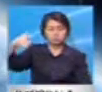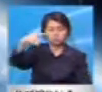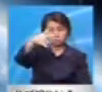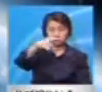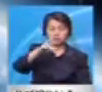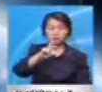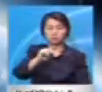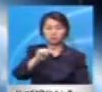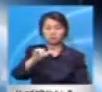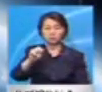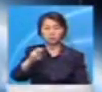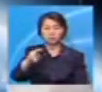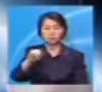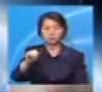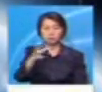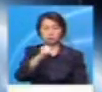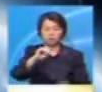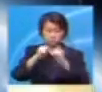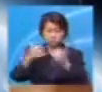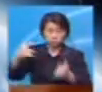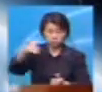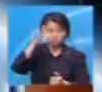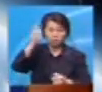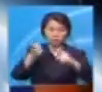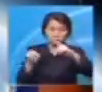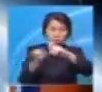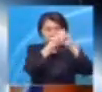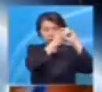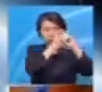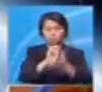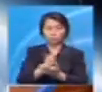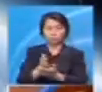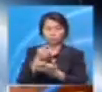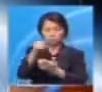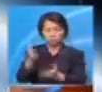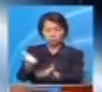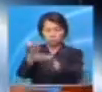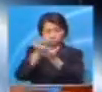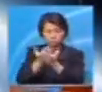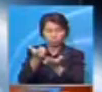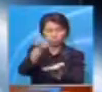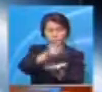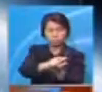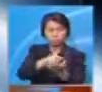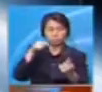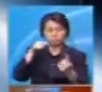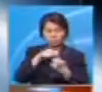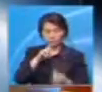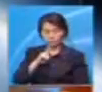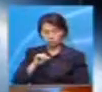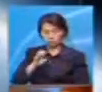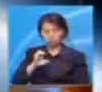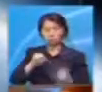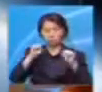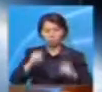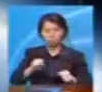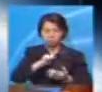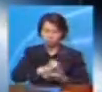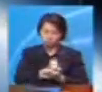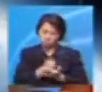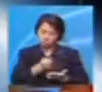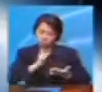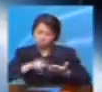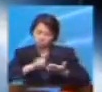esok sekaligus Syarikat penerbangan itu akan digantung sementara mereka mengemukakan laporan kepada DCA untuk membolehkan audit